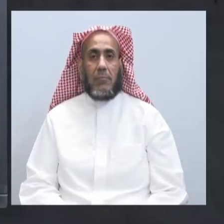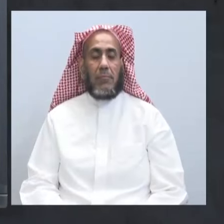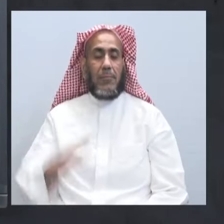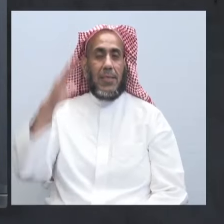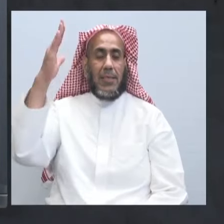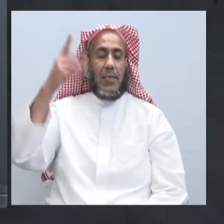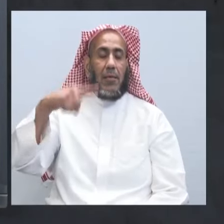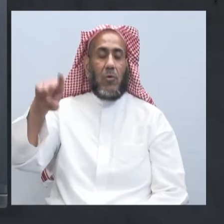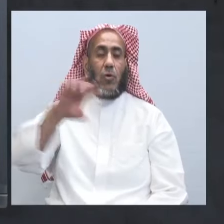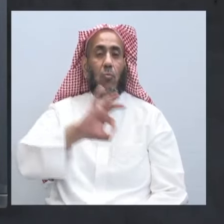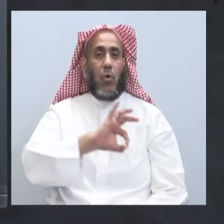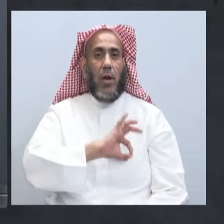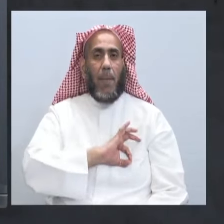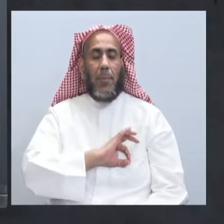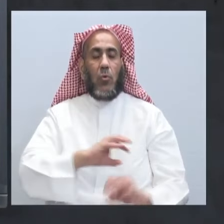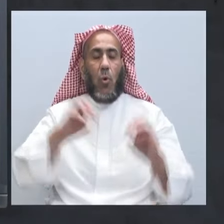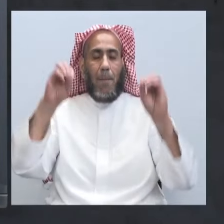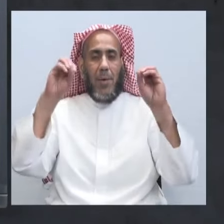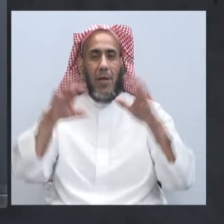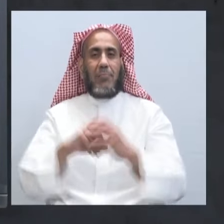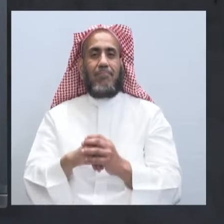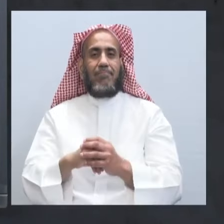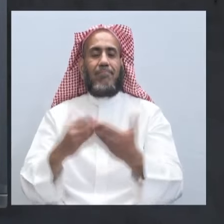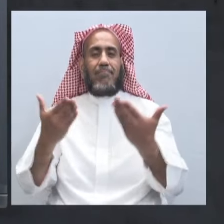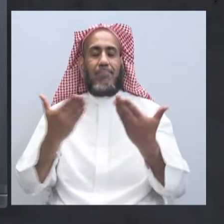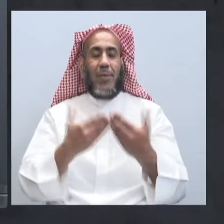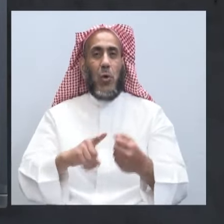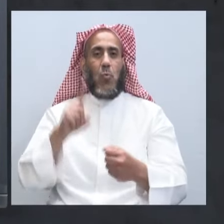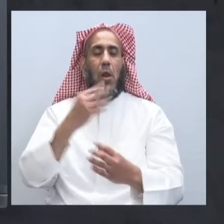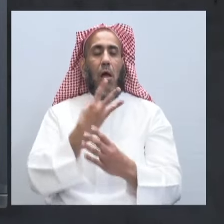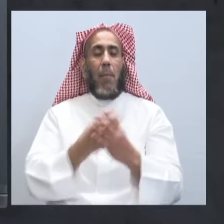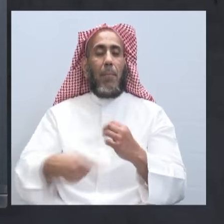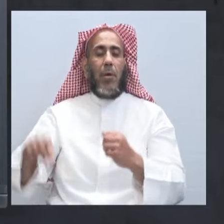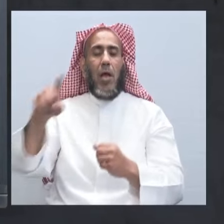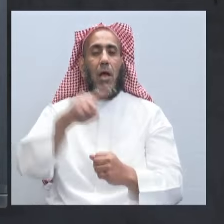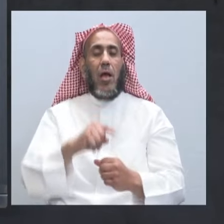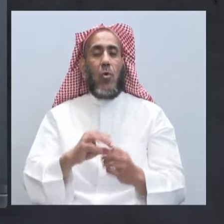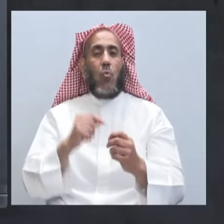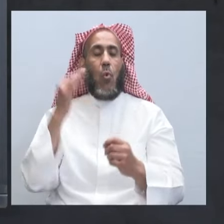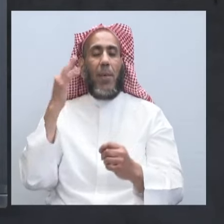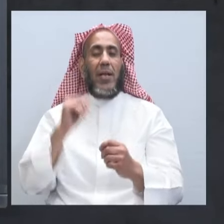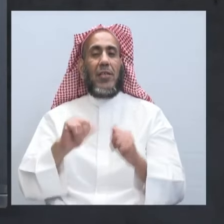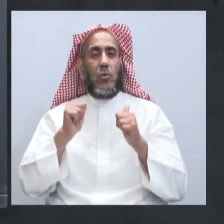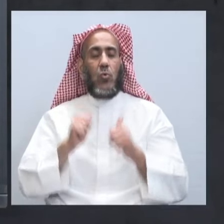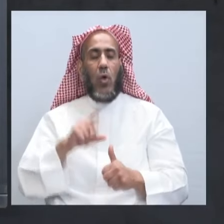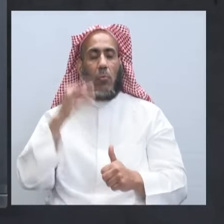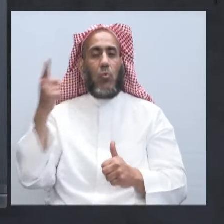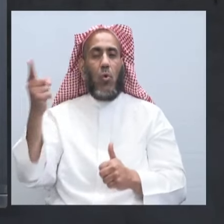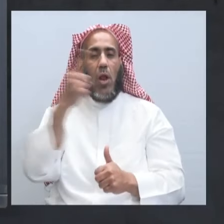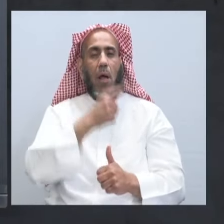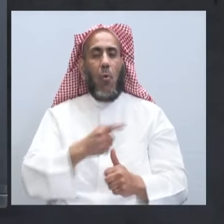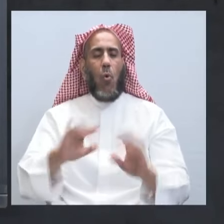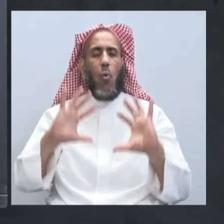السلام عليكم ورحمه الله وبركاته حياكم الله ابنائي وبناتي طلابي وطالبات